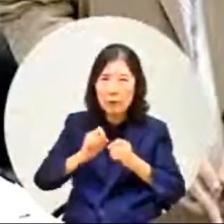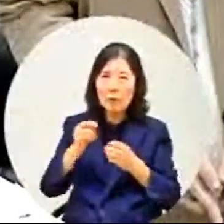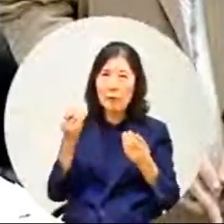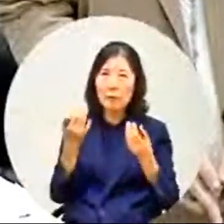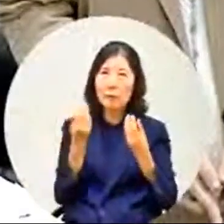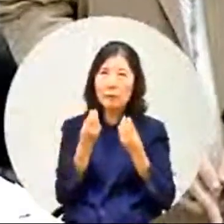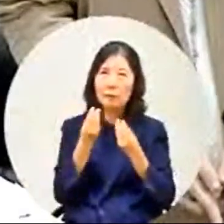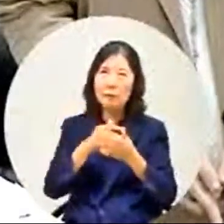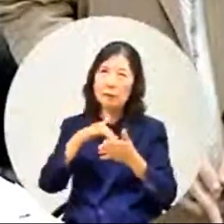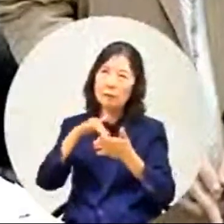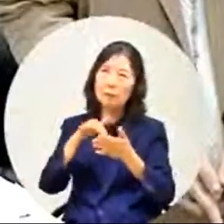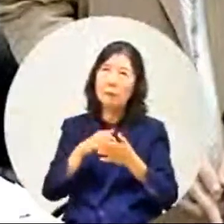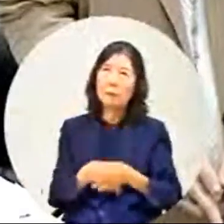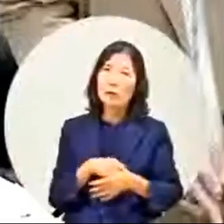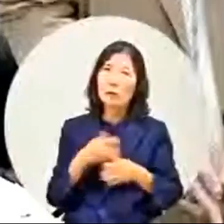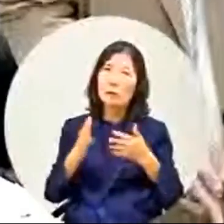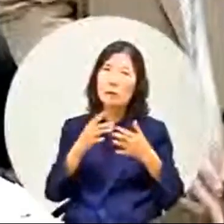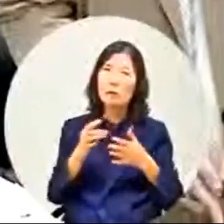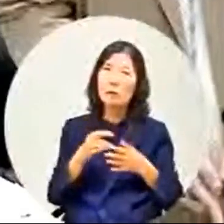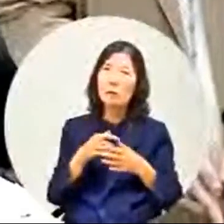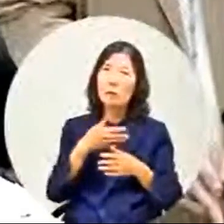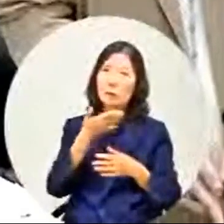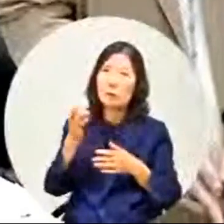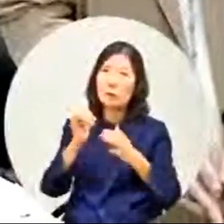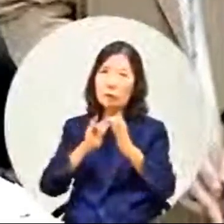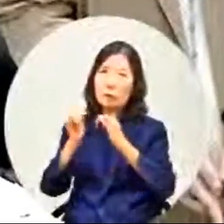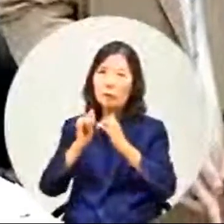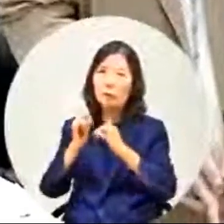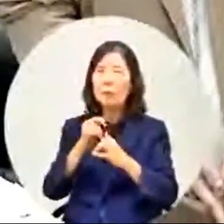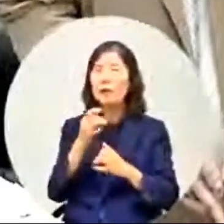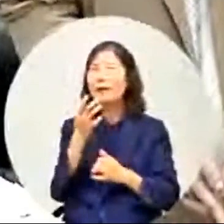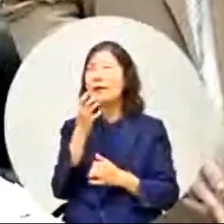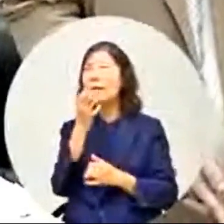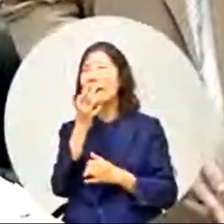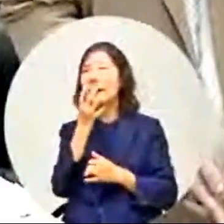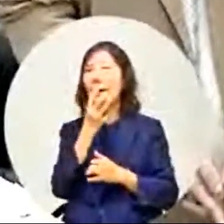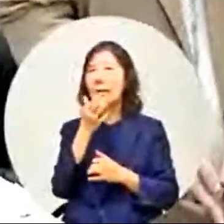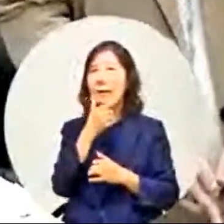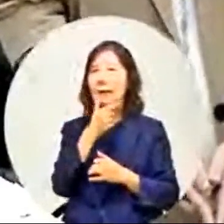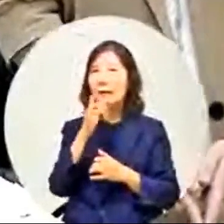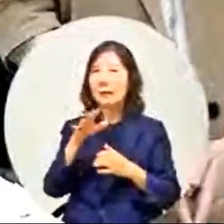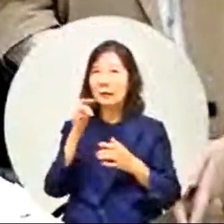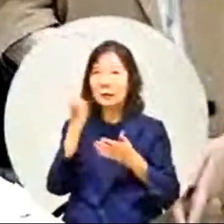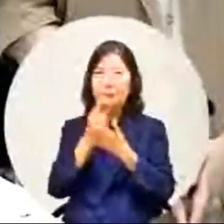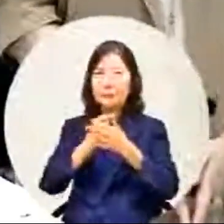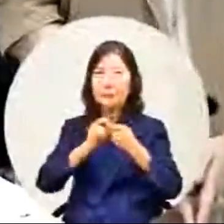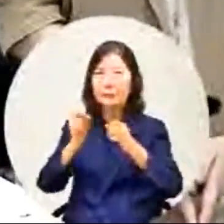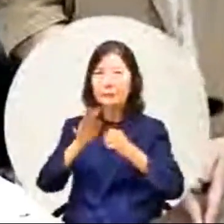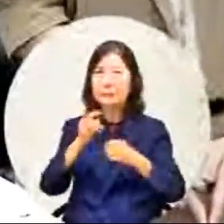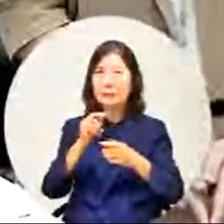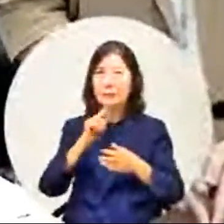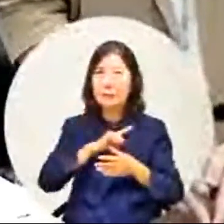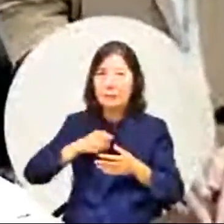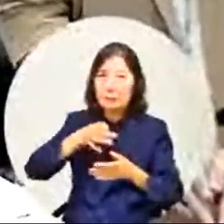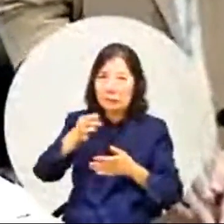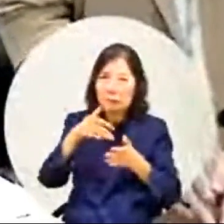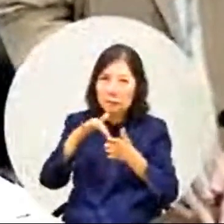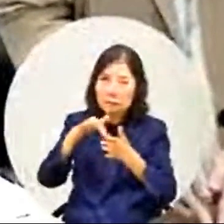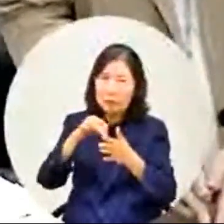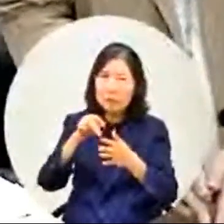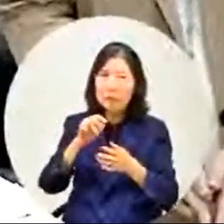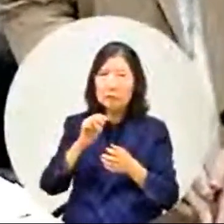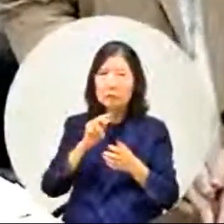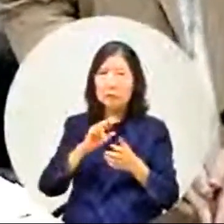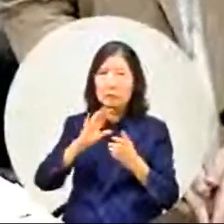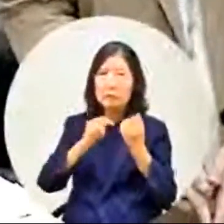的？不要再让我们高雄市被人家笑，我们每个计划的自偿性的计算方式我自己都觉得很